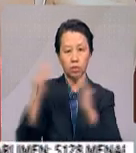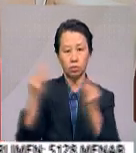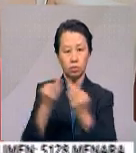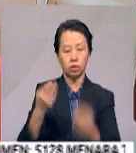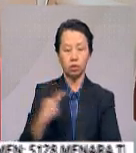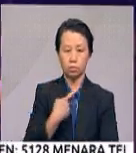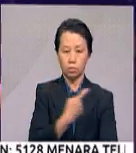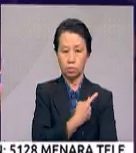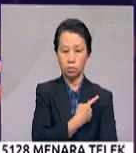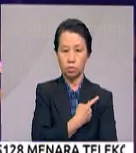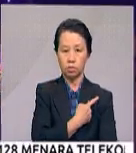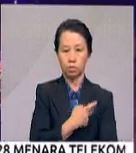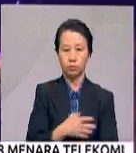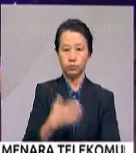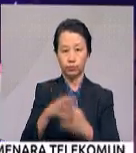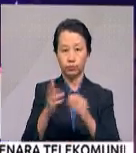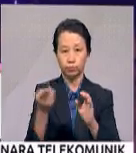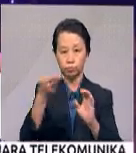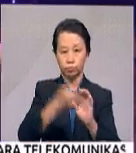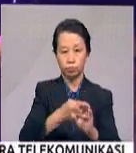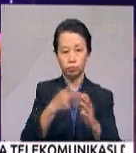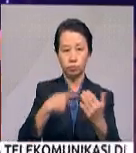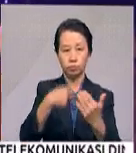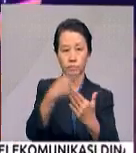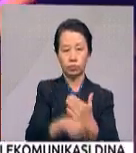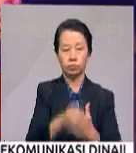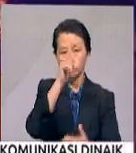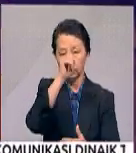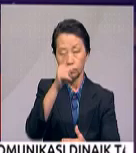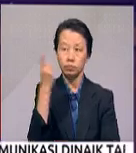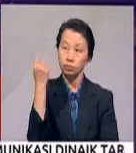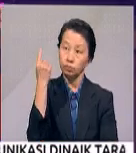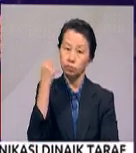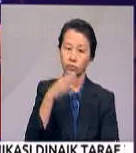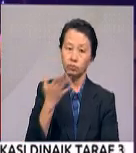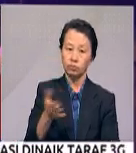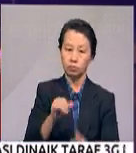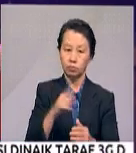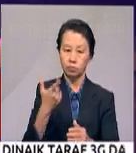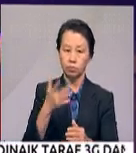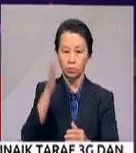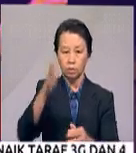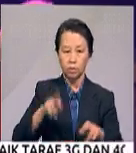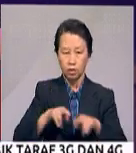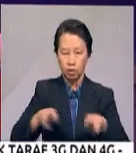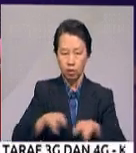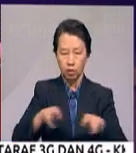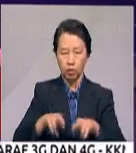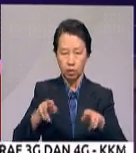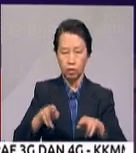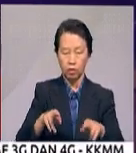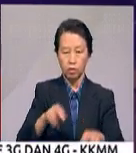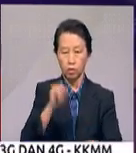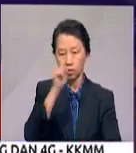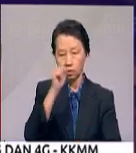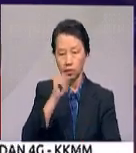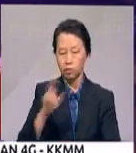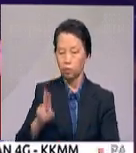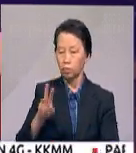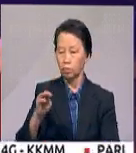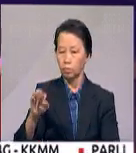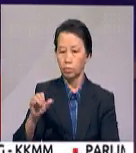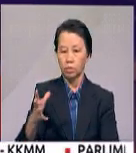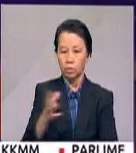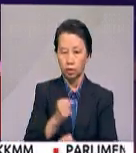kami. Selepas menyertai sebuah program reality baru-baru ini, selain bakal merakamkan sebuah single, Umai turut